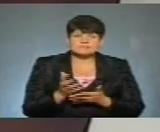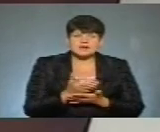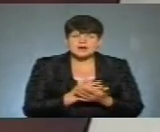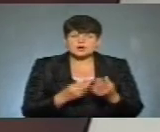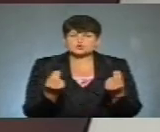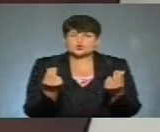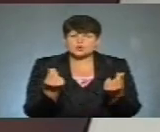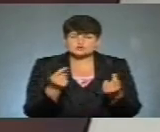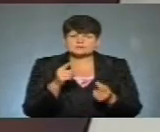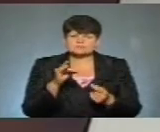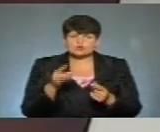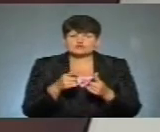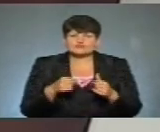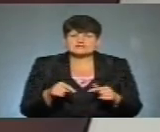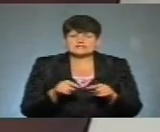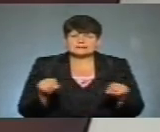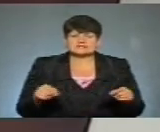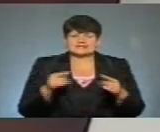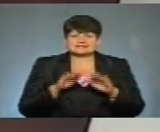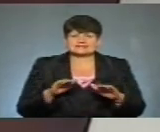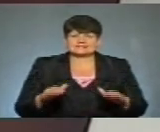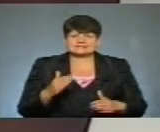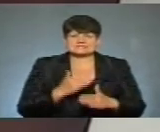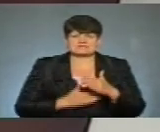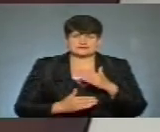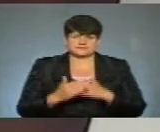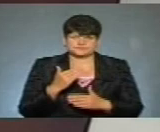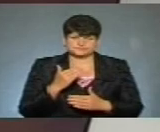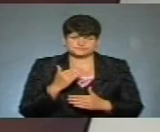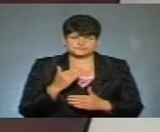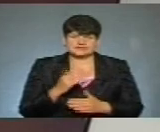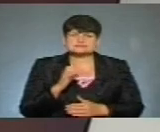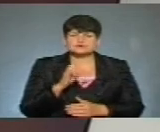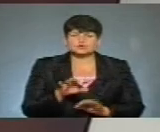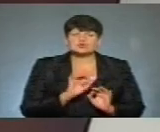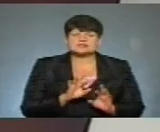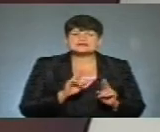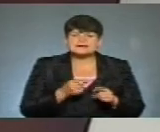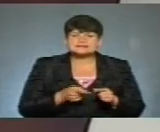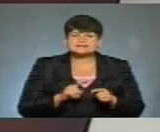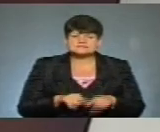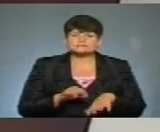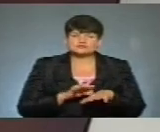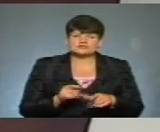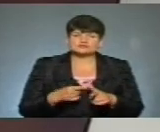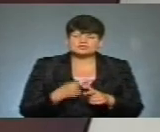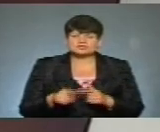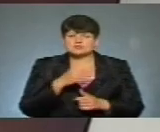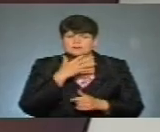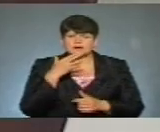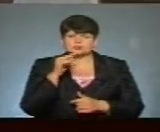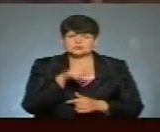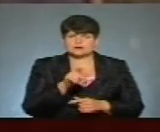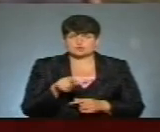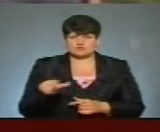для Зборівського відділення реабілітації дітей з інвалідністю. Світлано, розкажи, як все відбувається? Чи багато там